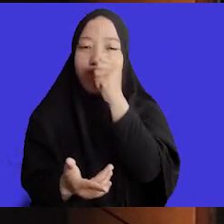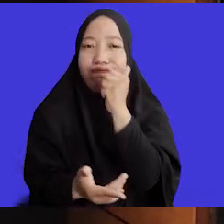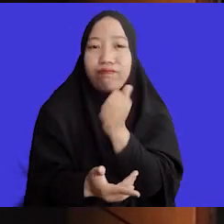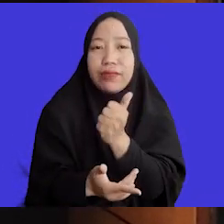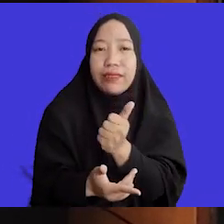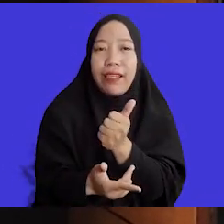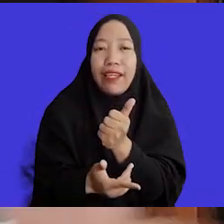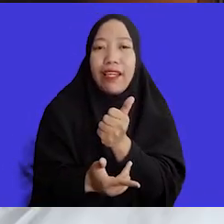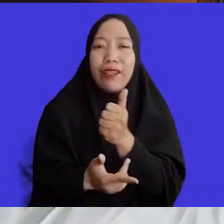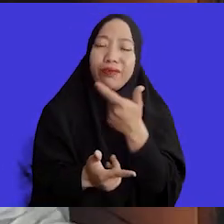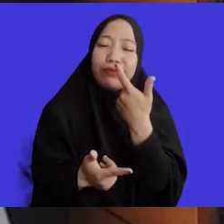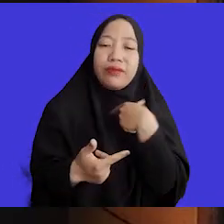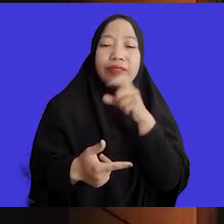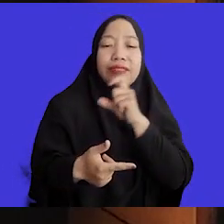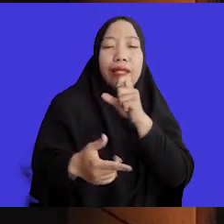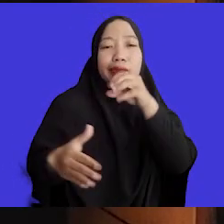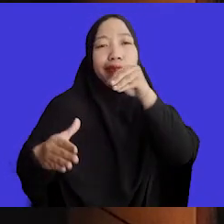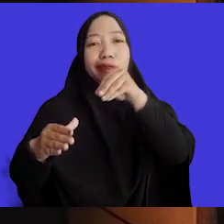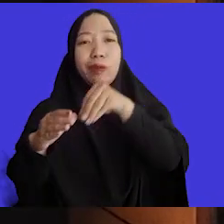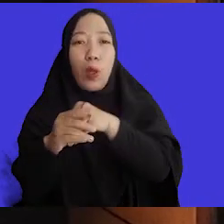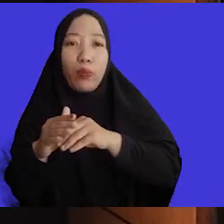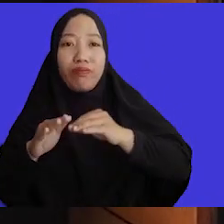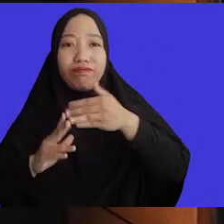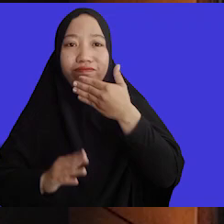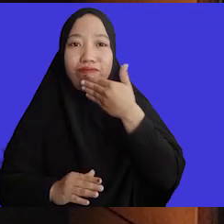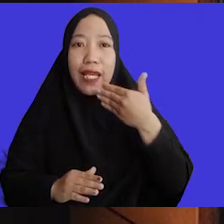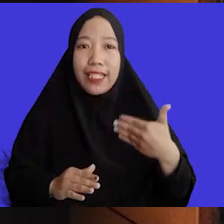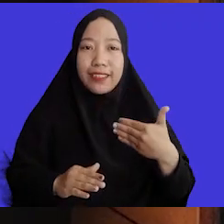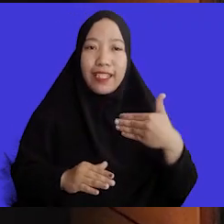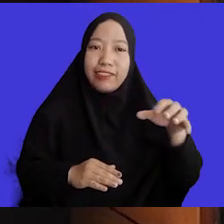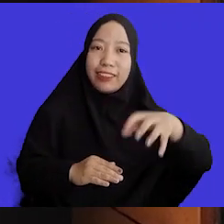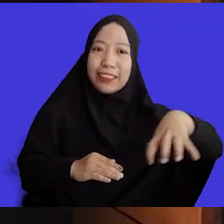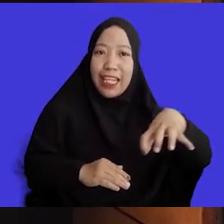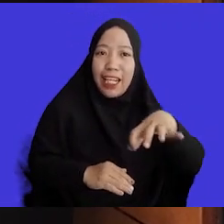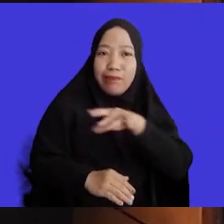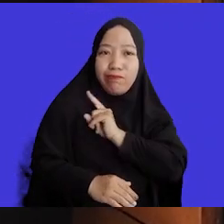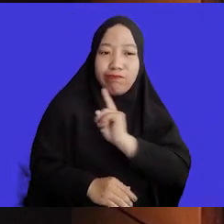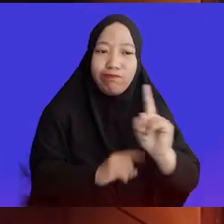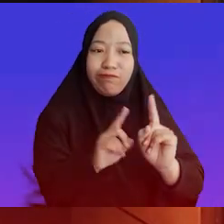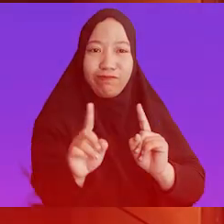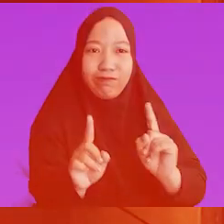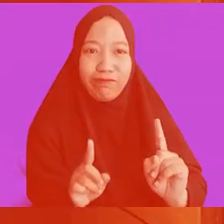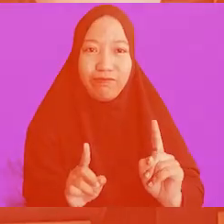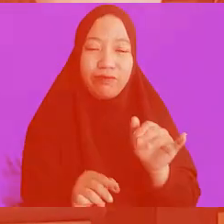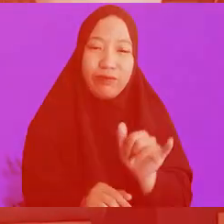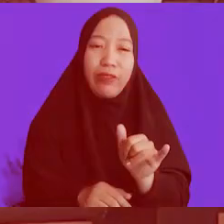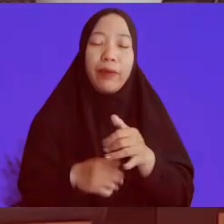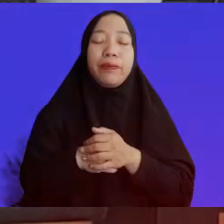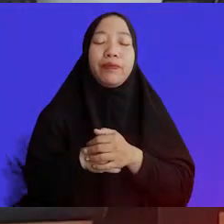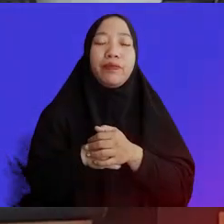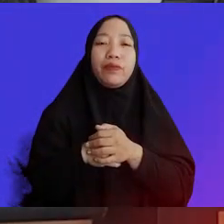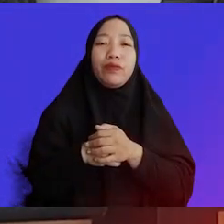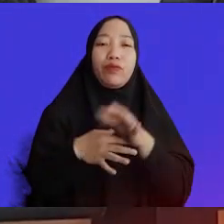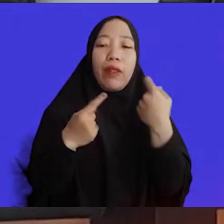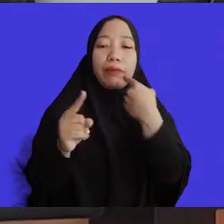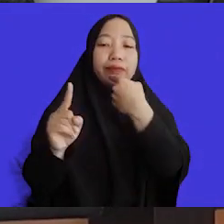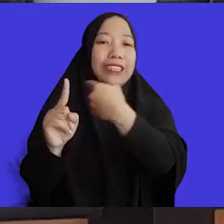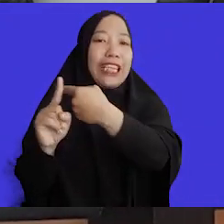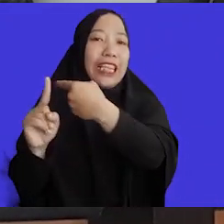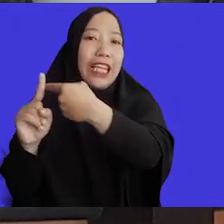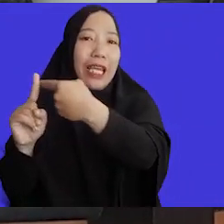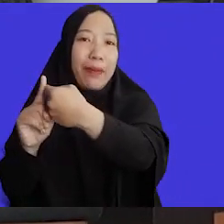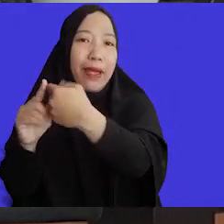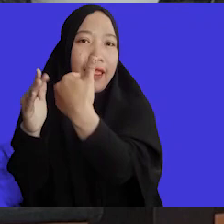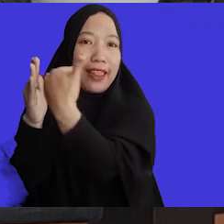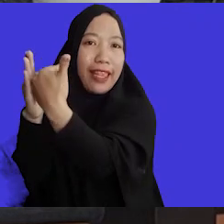bisa memasifkan lagi penggunaan bahasa-bahasa daerah kita masing-masing. Dengan semakin